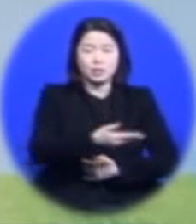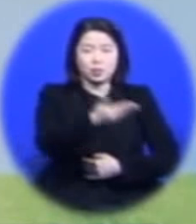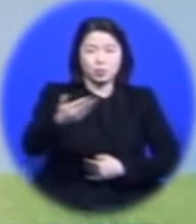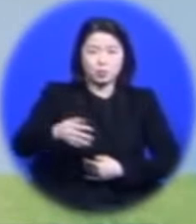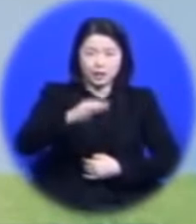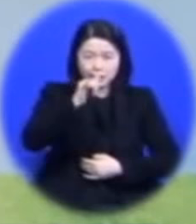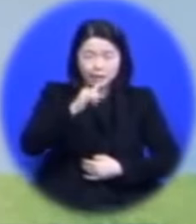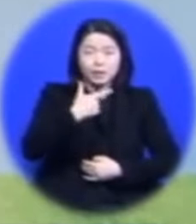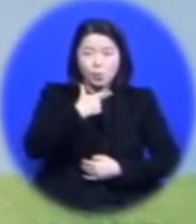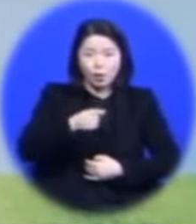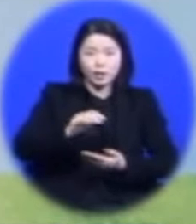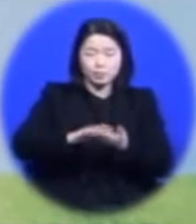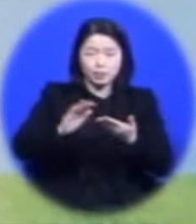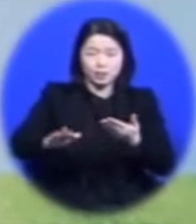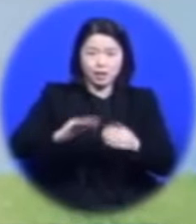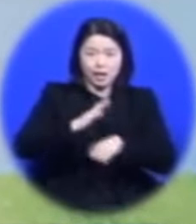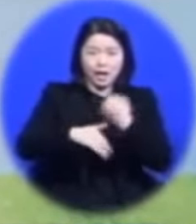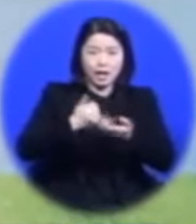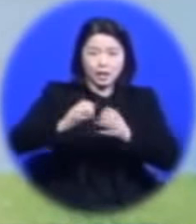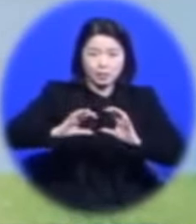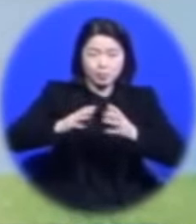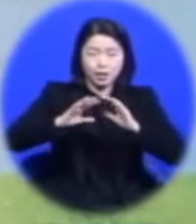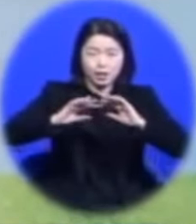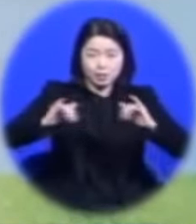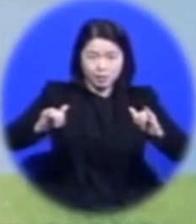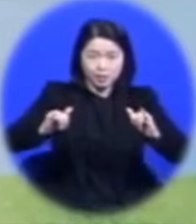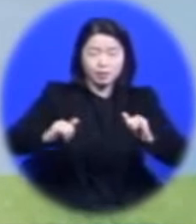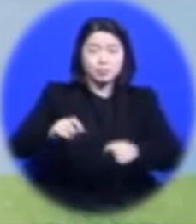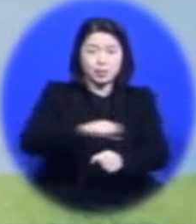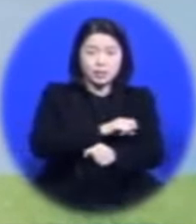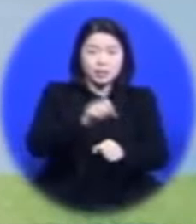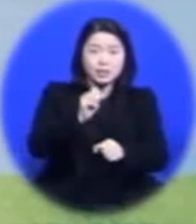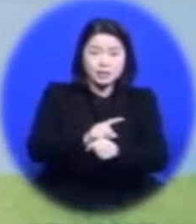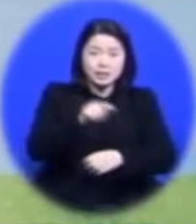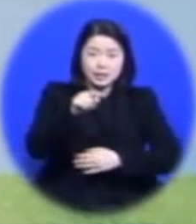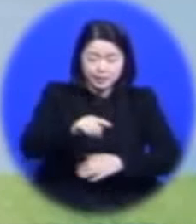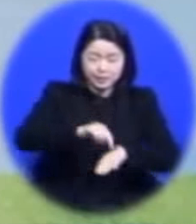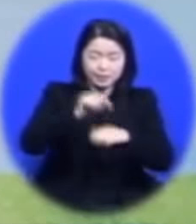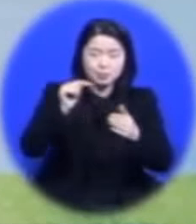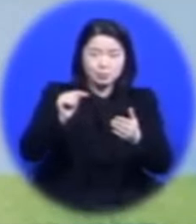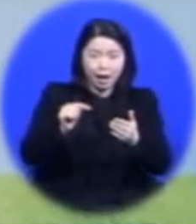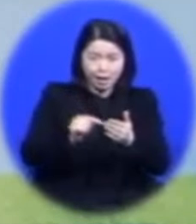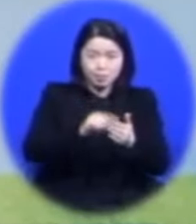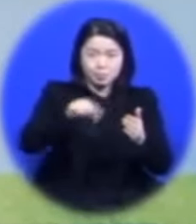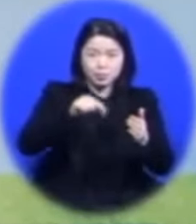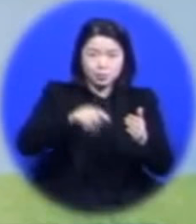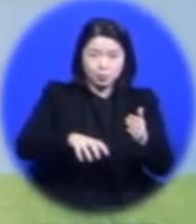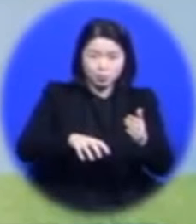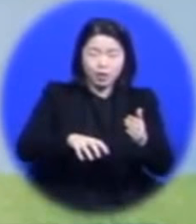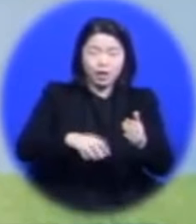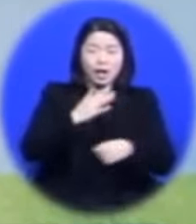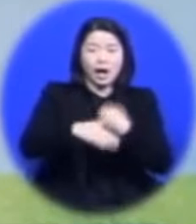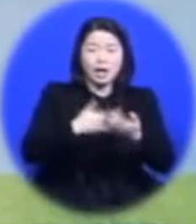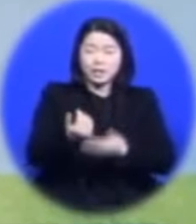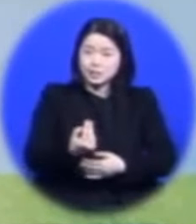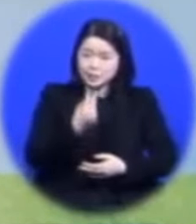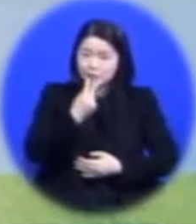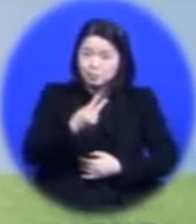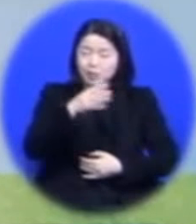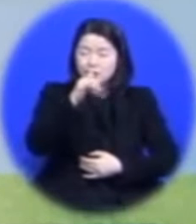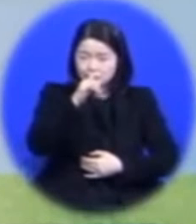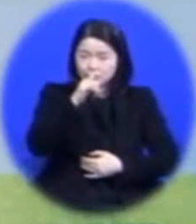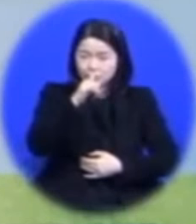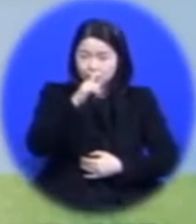원합니다 하나님 나라의 백성의 특징은 그 마음에 하나님의 생명이 있는 사람입니다 하나님이 사람을